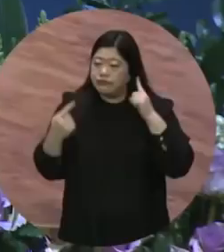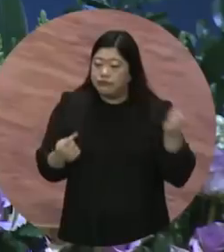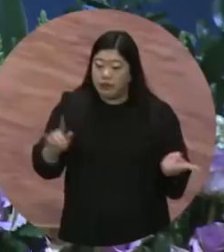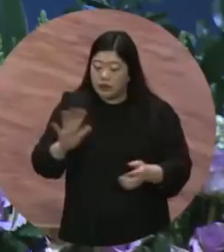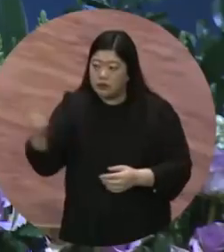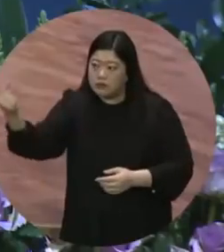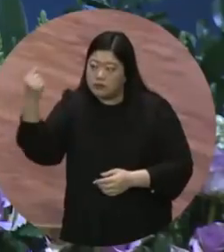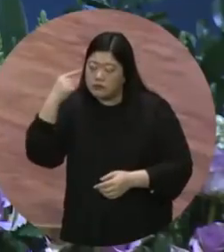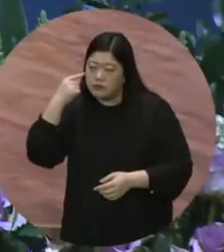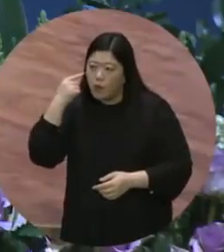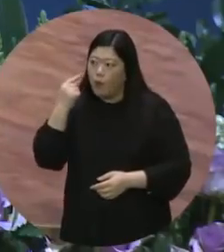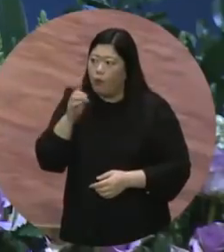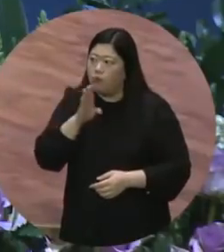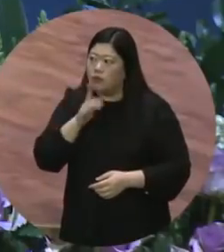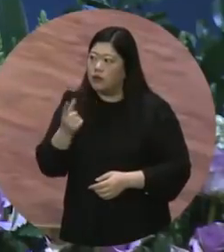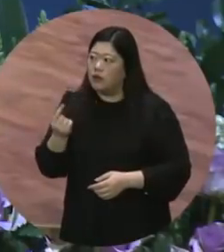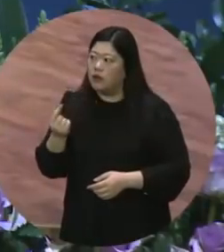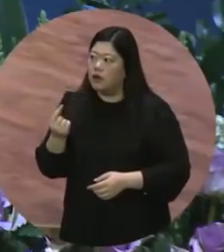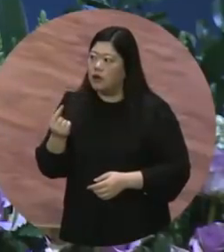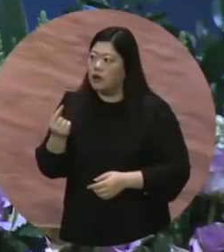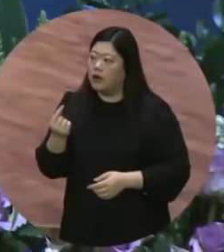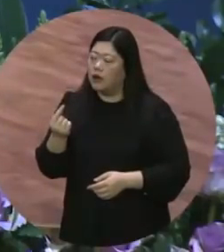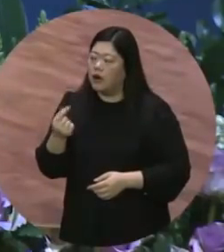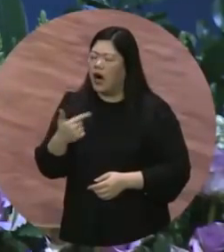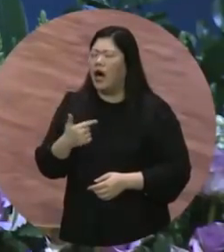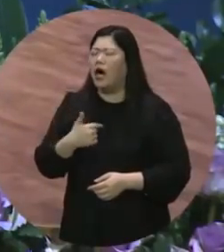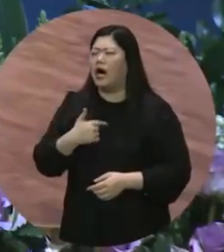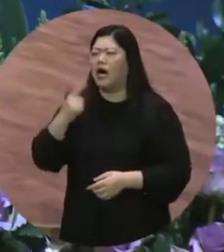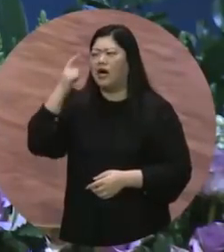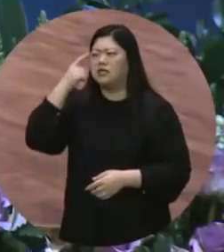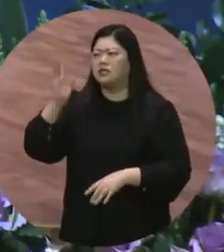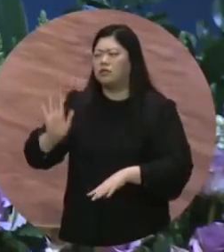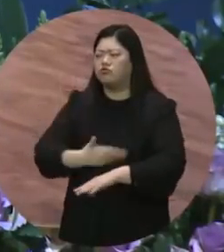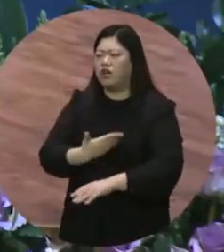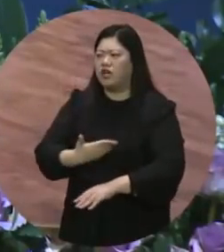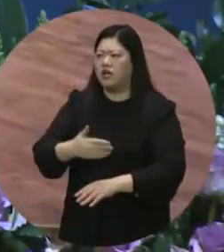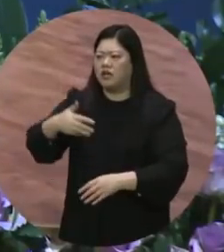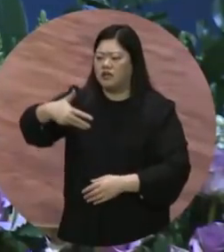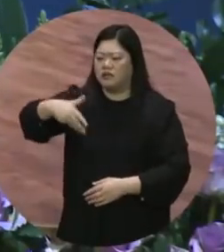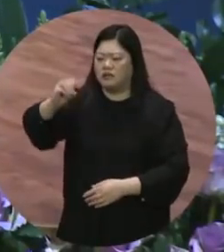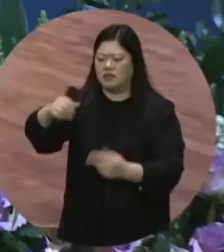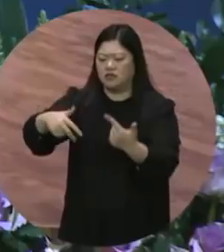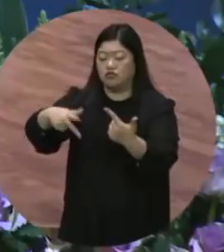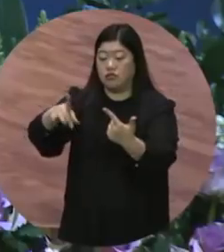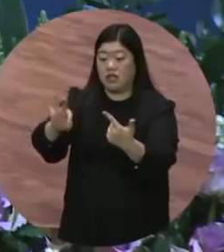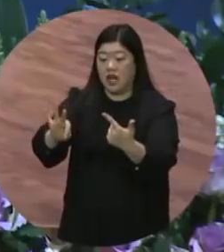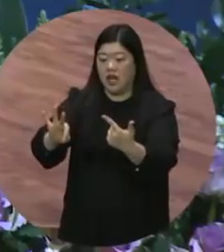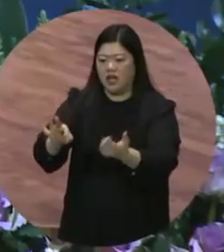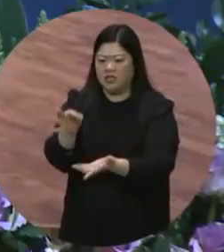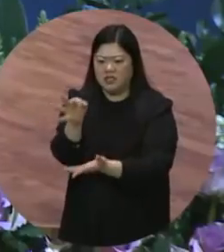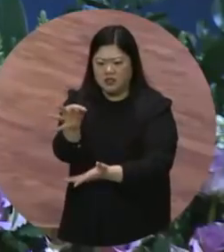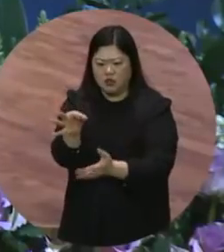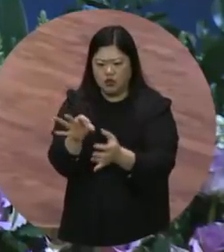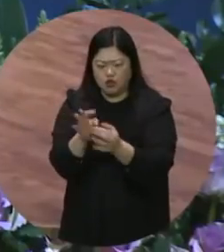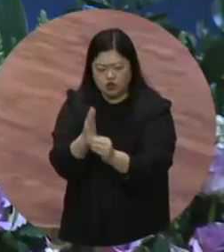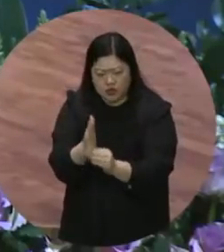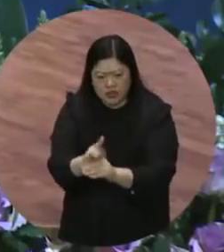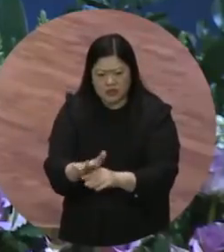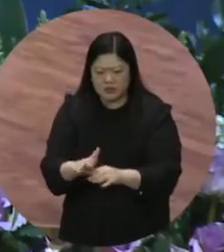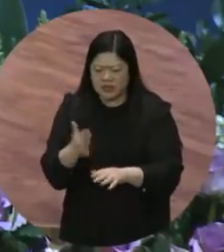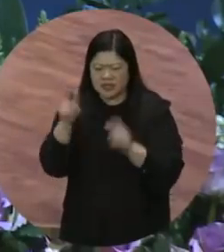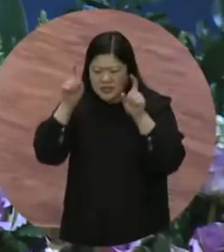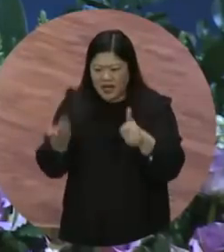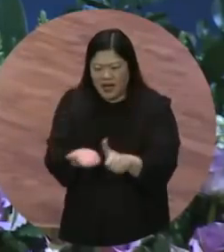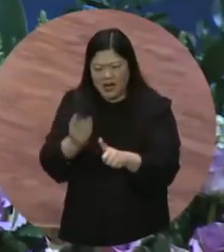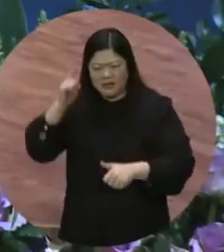3장에 나 중심의 생각이 깨지기 시작합니다. 6장 물질 중심의 생각이 깨지기 시작합니다. 그때 4절에 보니까 이에 아브라함이